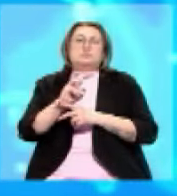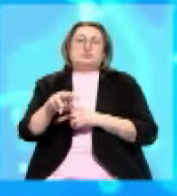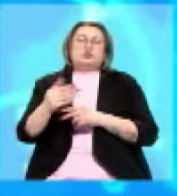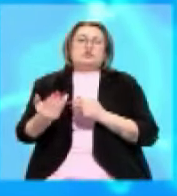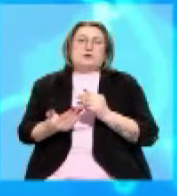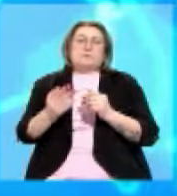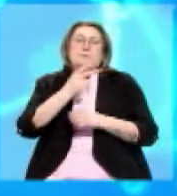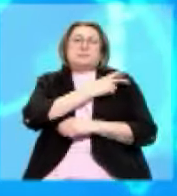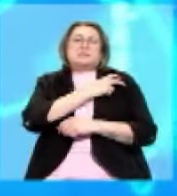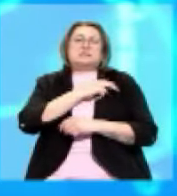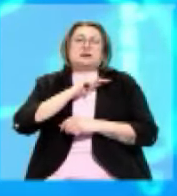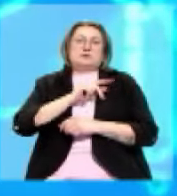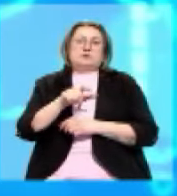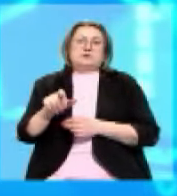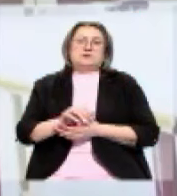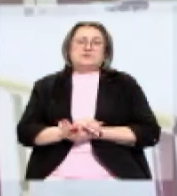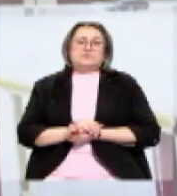да жалғасын табады.